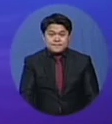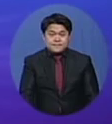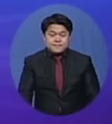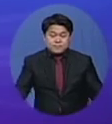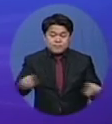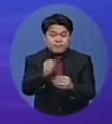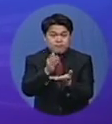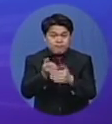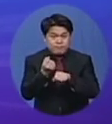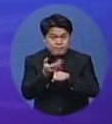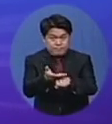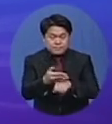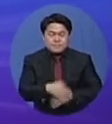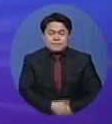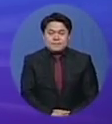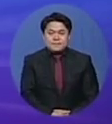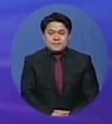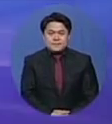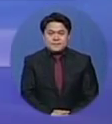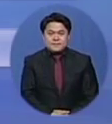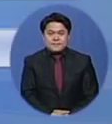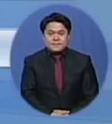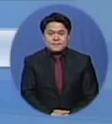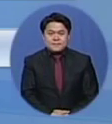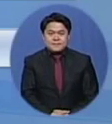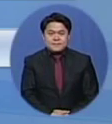이어서 간추린 뉴스를 전해드립니다.